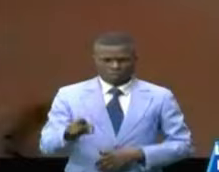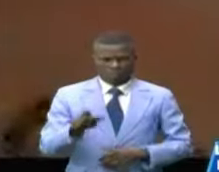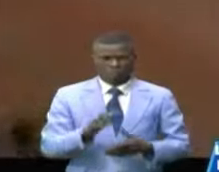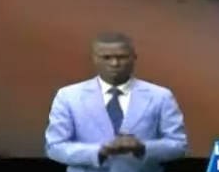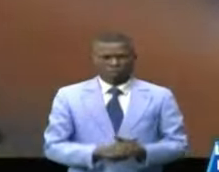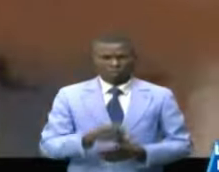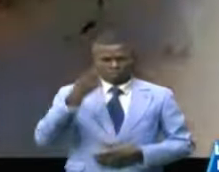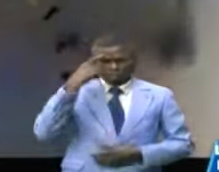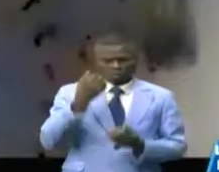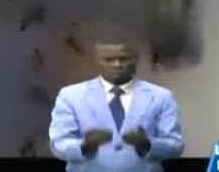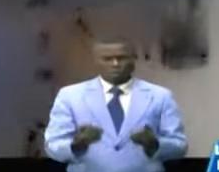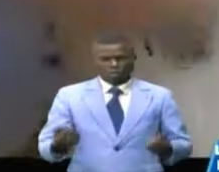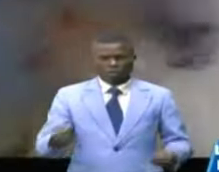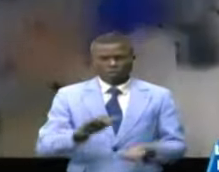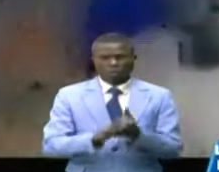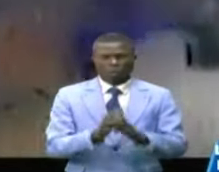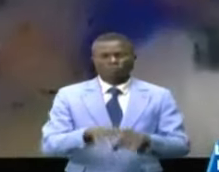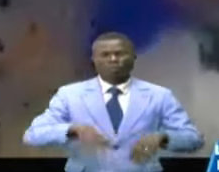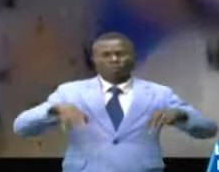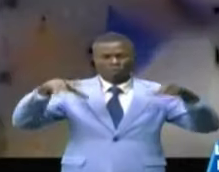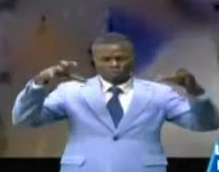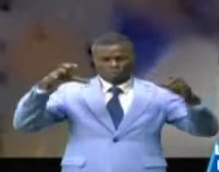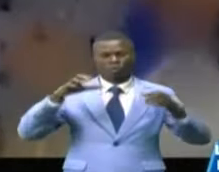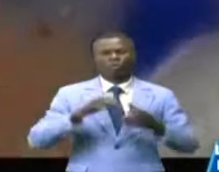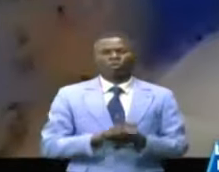que les enfants soient nombreux.